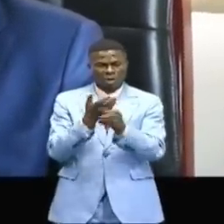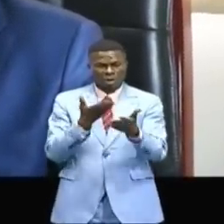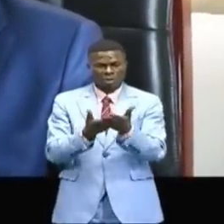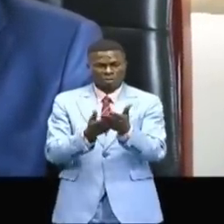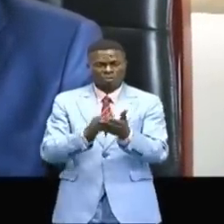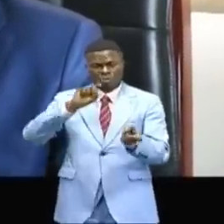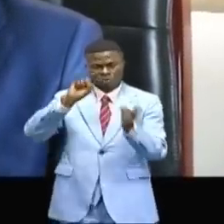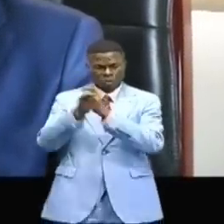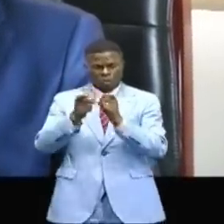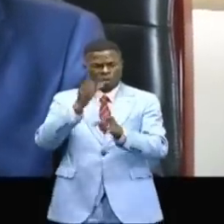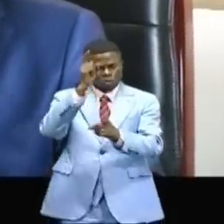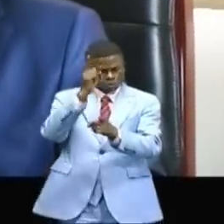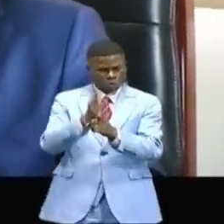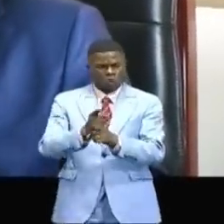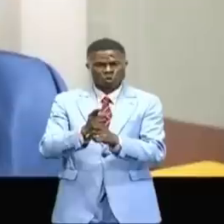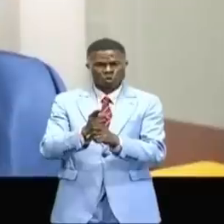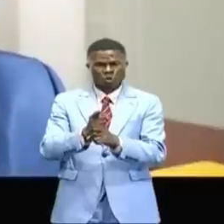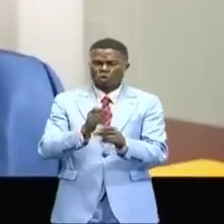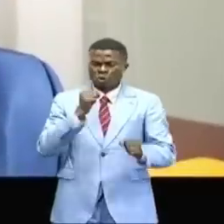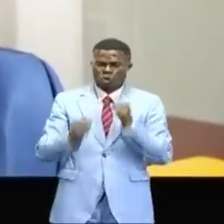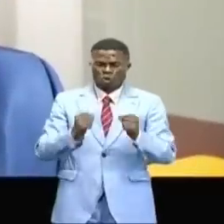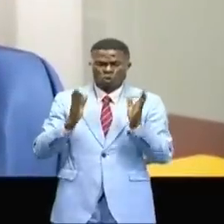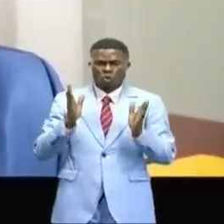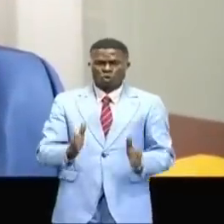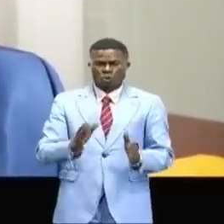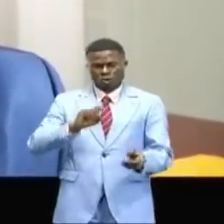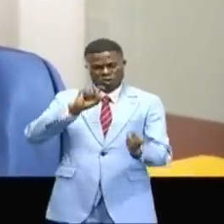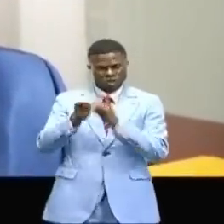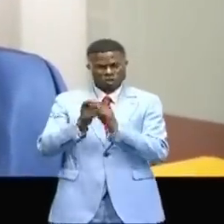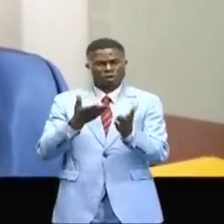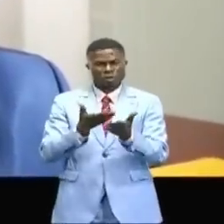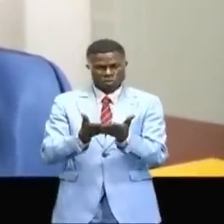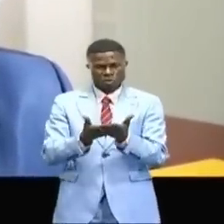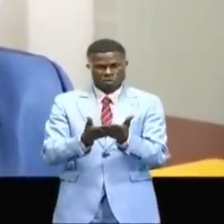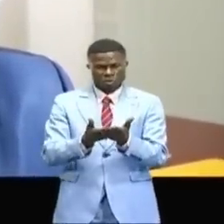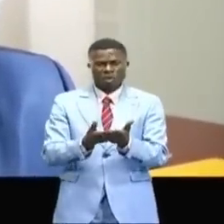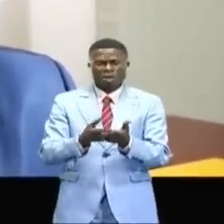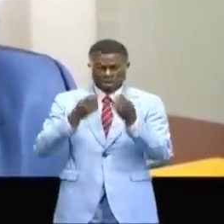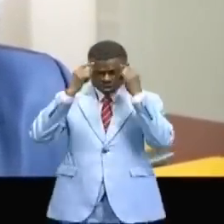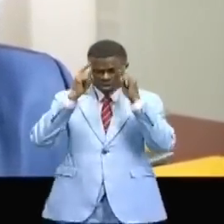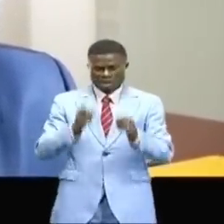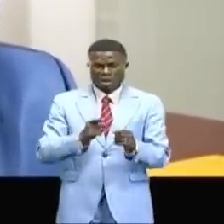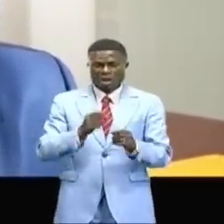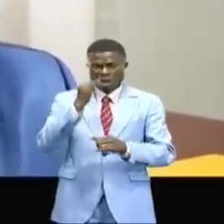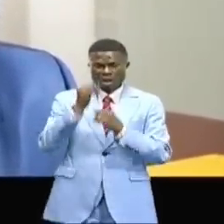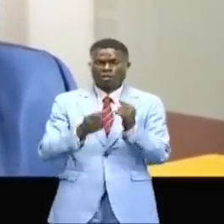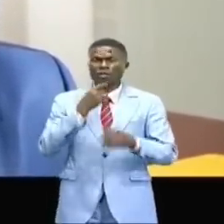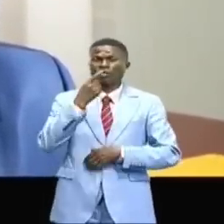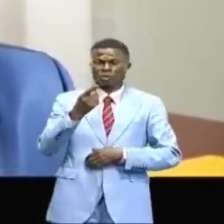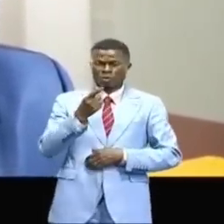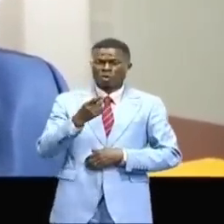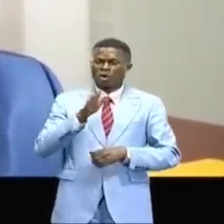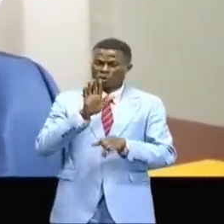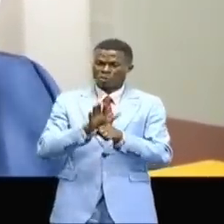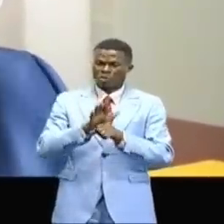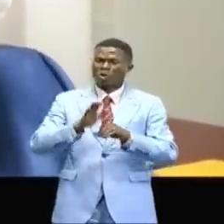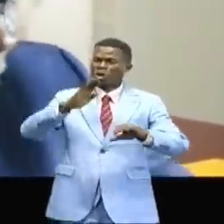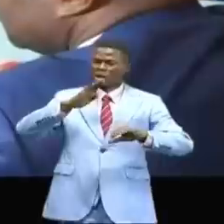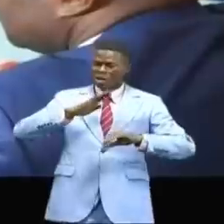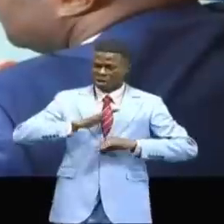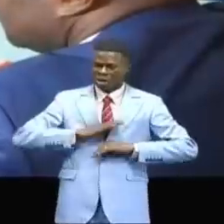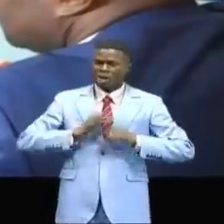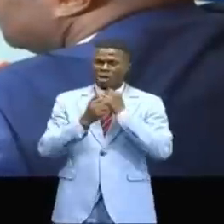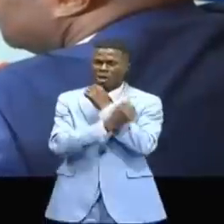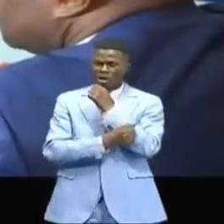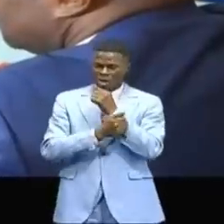de réformes structurelles courageuses de changement. Il a conclu en insistant sur le fait que la satisfaction de notre pays